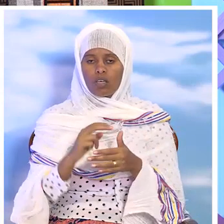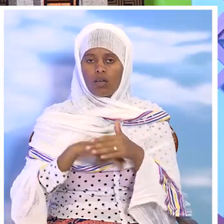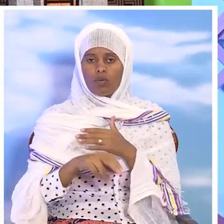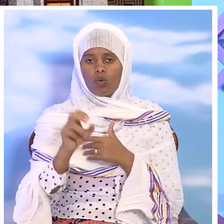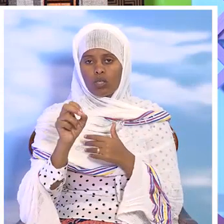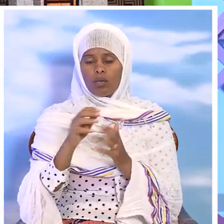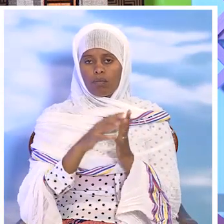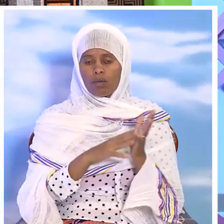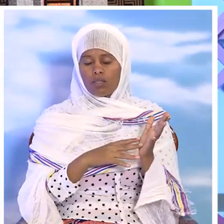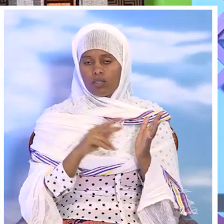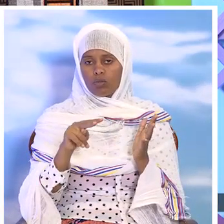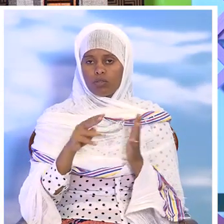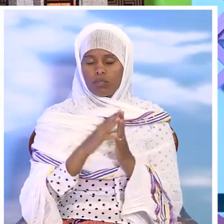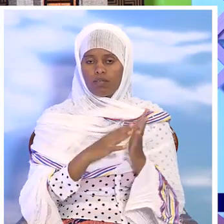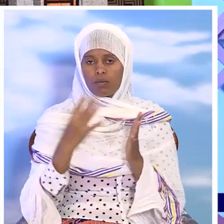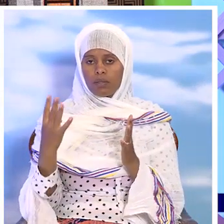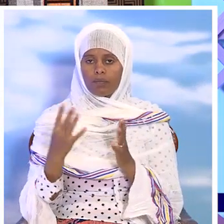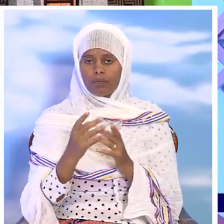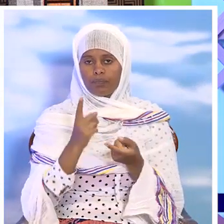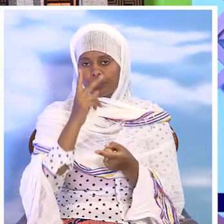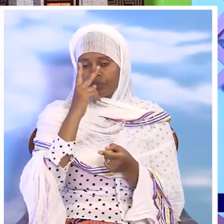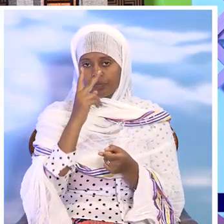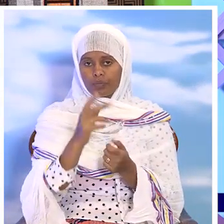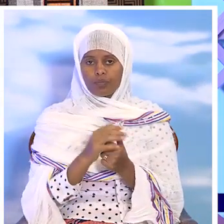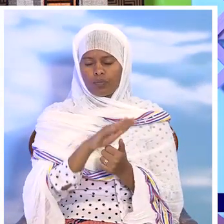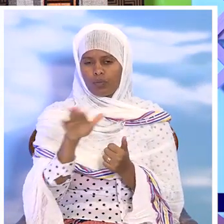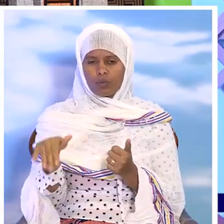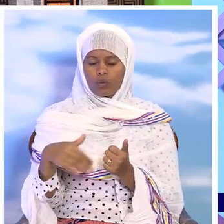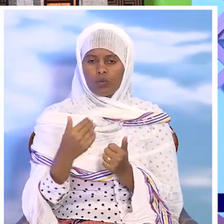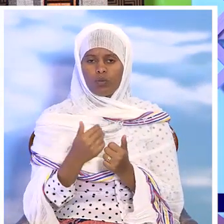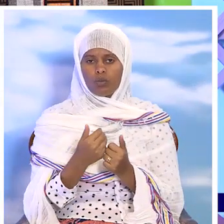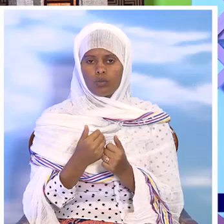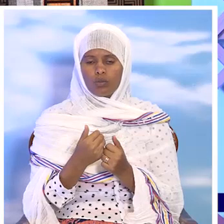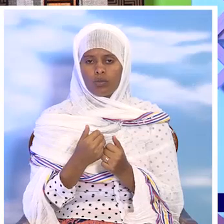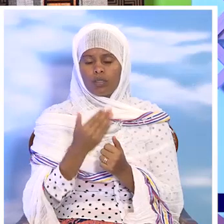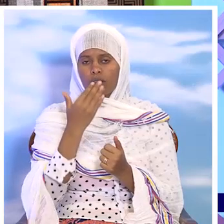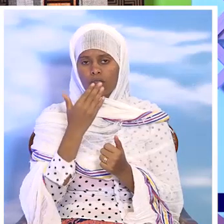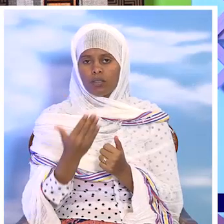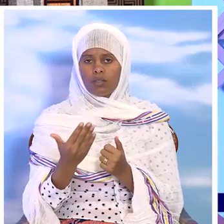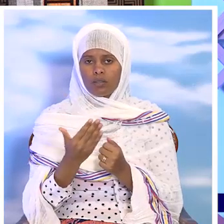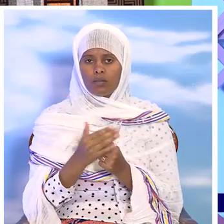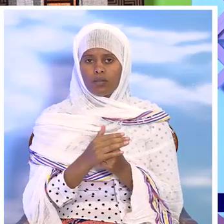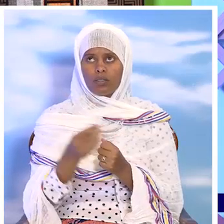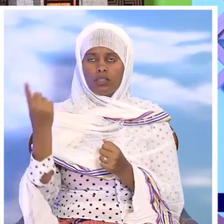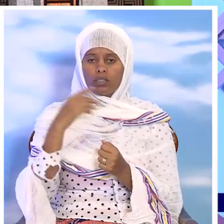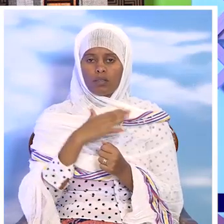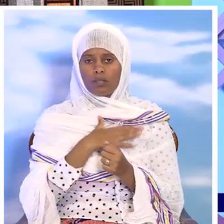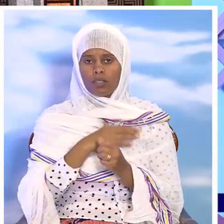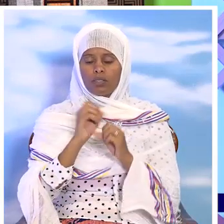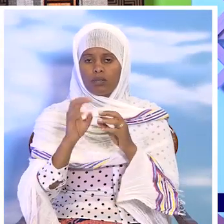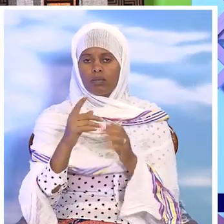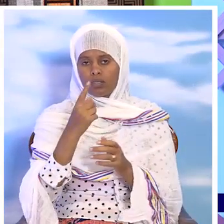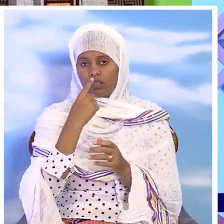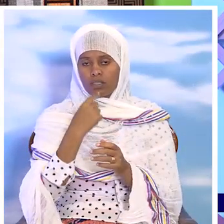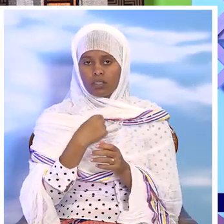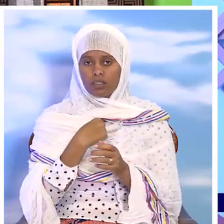ወንጀል ማቴዎስ ምዕራፍ 4 እንድሕር ኢናዮ ኩሉ ናይ ምንታይ ይነግር እንድሕር ኢልና ናይ መቐለ ፅሙ ናይ ክርስቶስ ኣምላኽና ዝሕብርን ዝነግርን